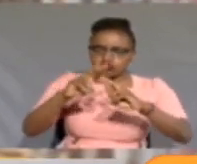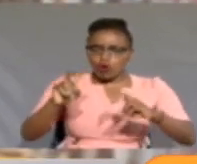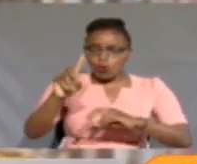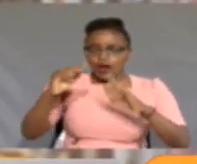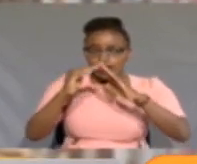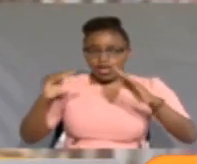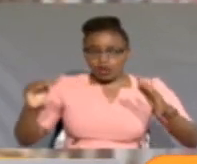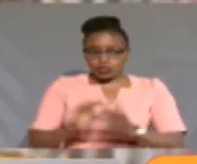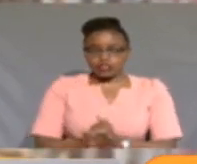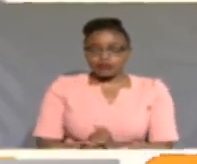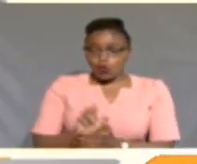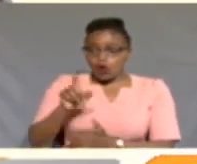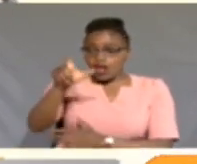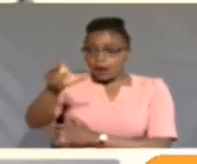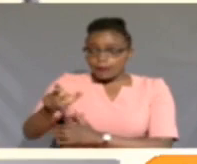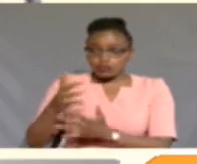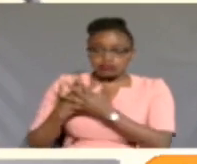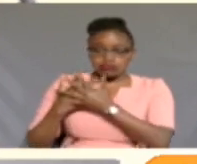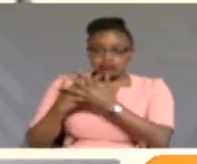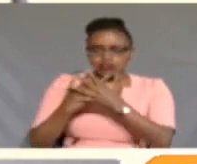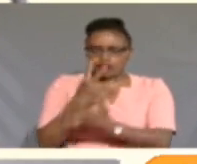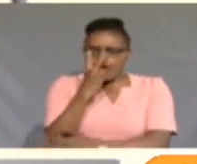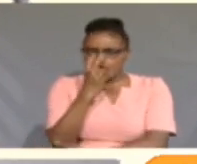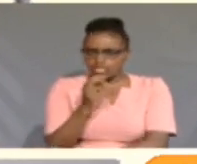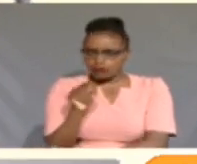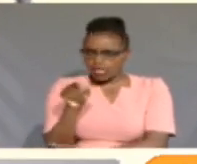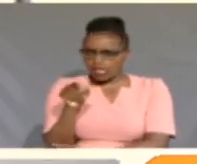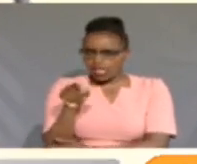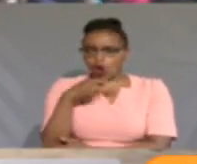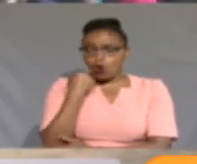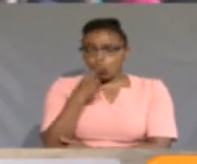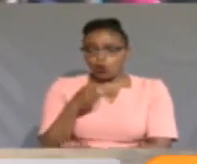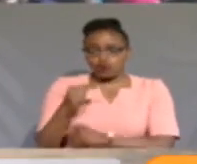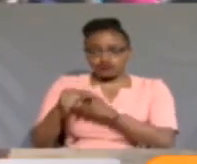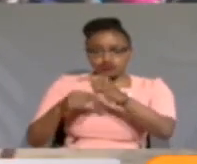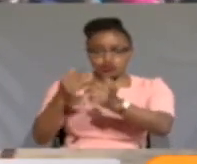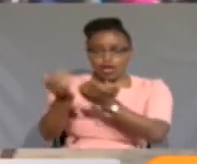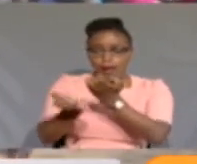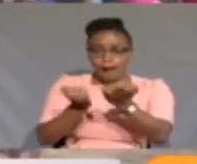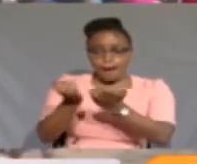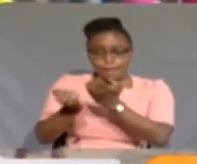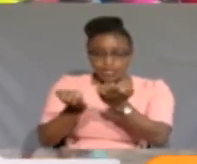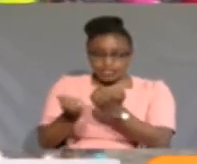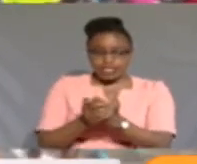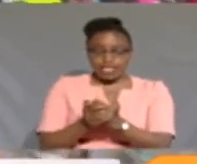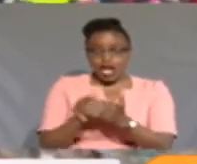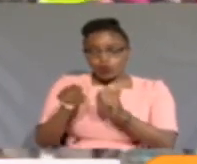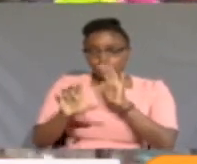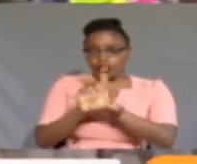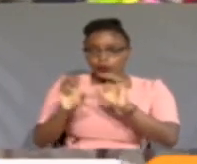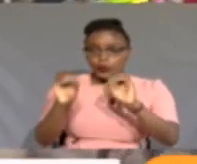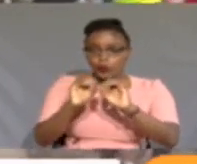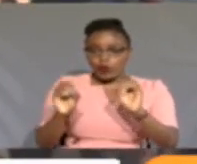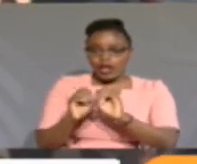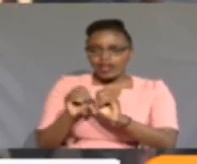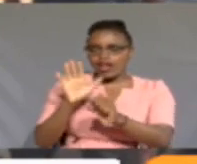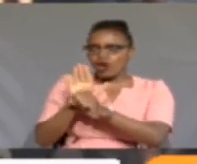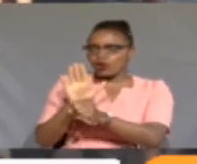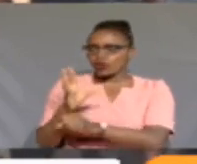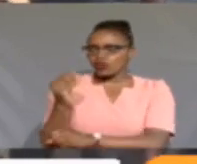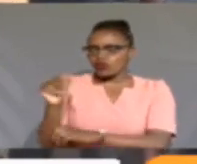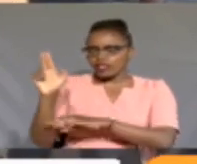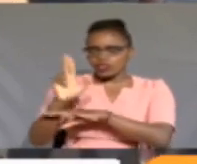moja. Na mtu mmoja amekamatwa na nakisiwa kwa mmoja wa wanaoendesha biashara hiyo haramu ya mamilioni ya pesa mjini Mombasa.